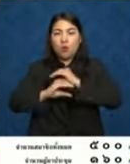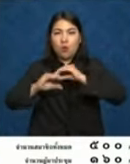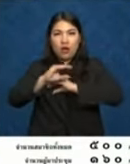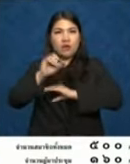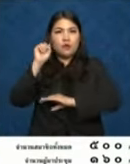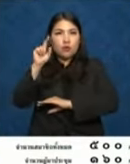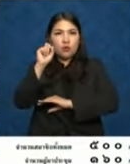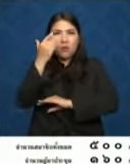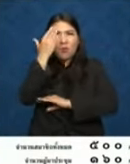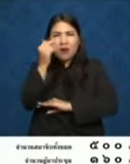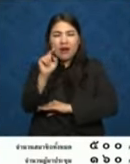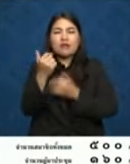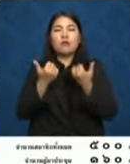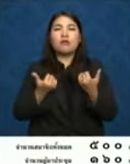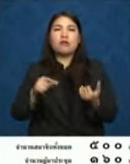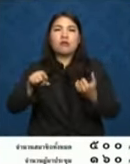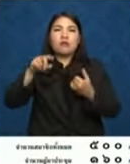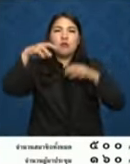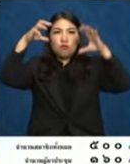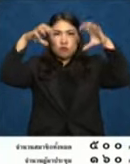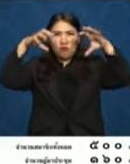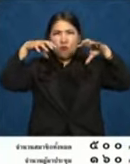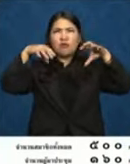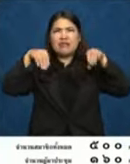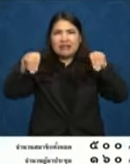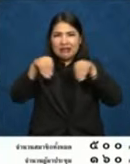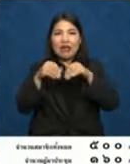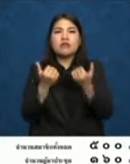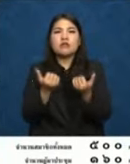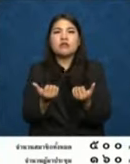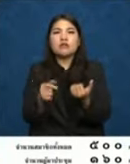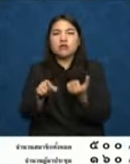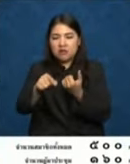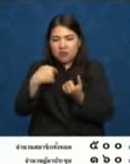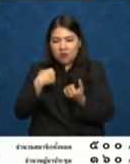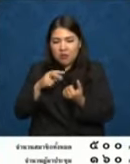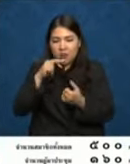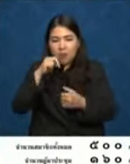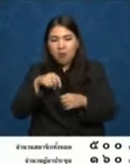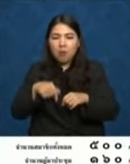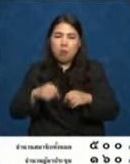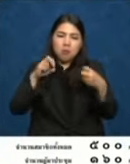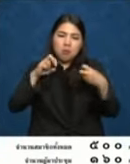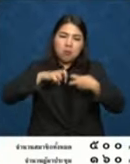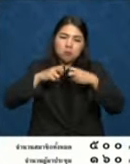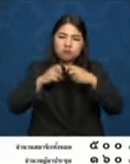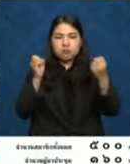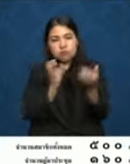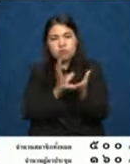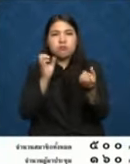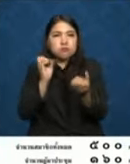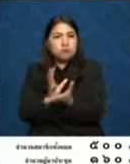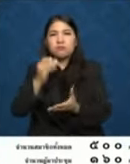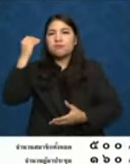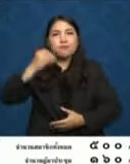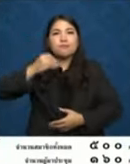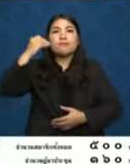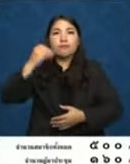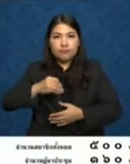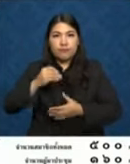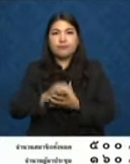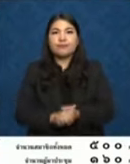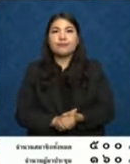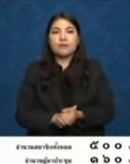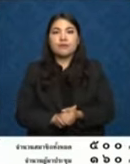ข้าฤดูฝนบวกกับน้ำทะเลหนุนซึ่งจะทำให้เกิดความเสียหายซ้ำๆอีกเช่นเคยสุดท้ายครับรวมถึงสอบถ